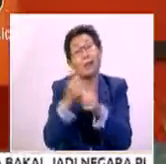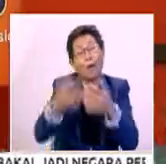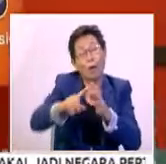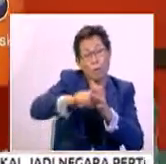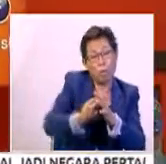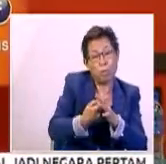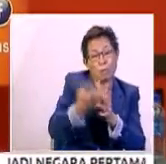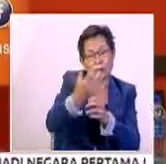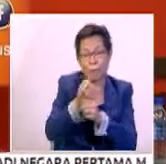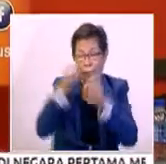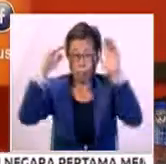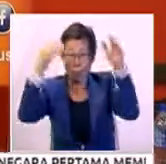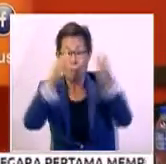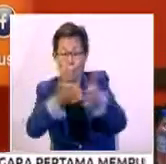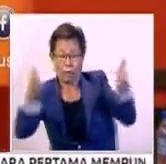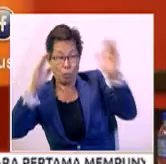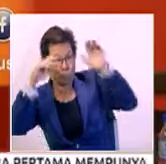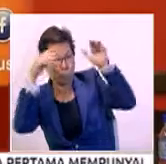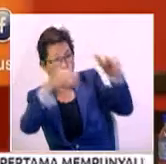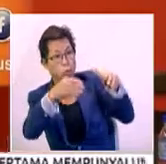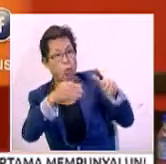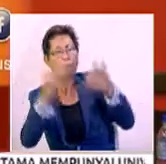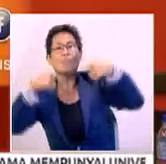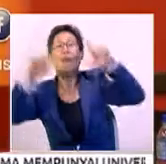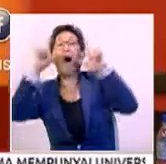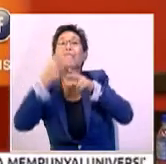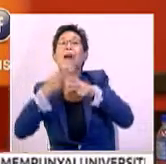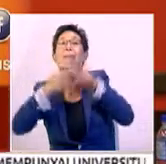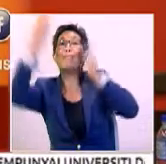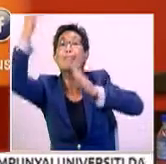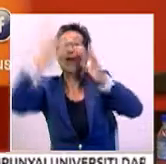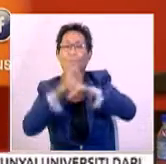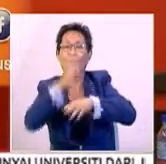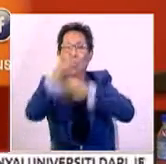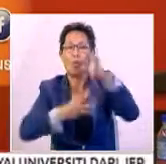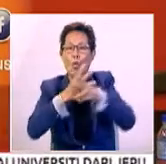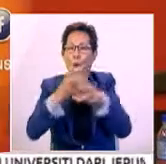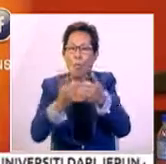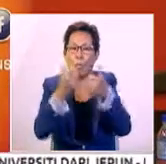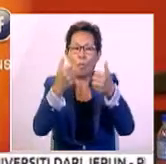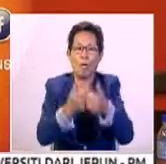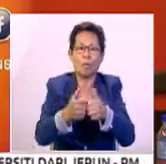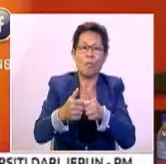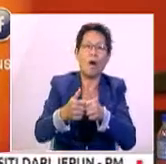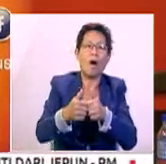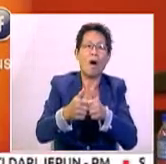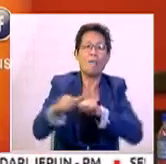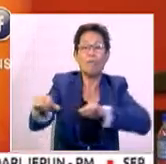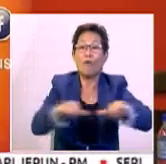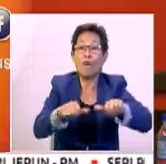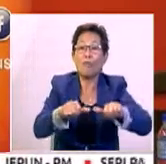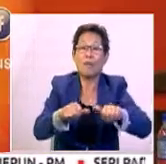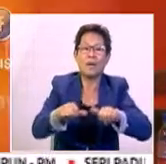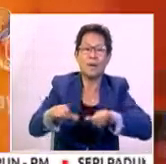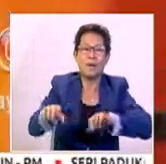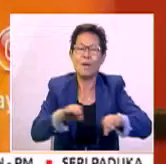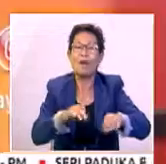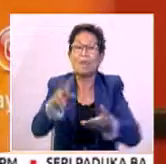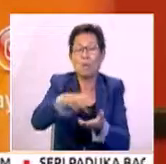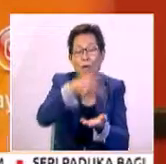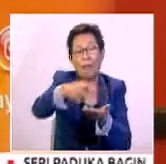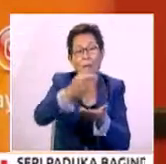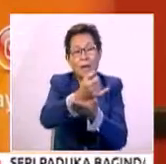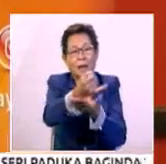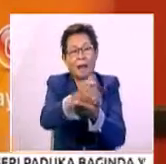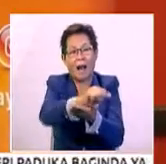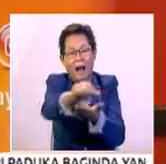mula mendapat perhatian media apabila mengharumkan nama Malaysia di World Championship of Performing Arts 2019 yang diadakan di Long